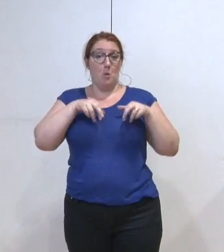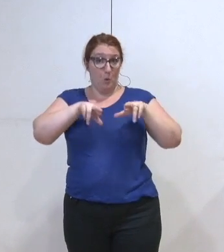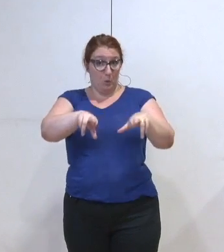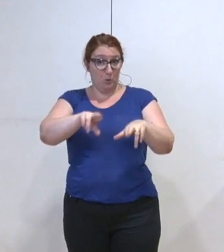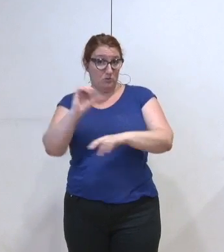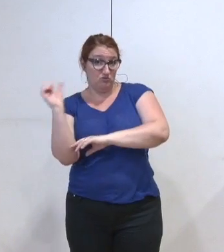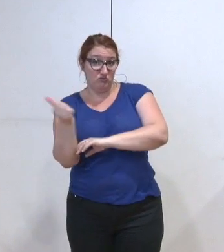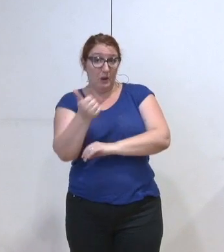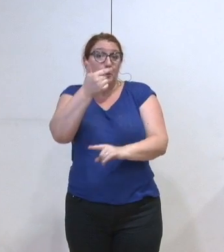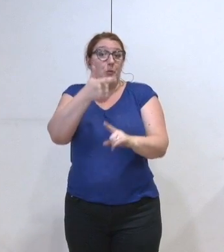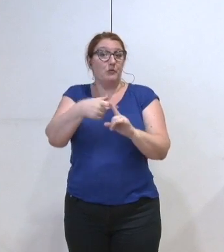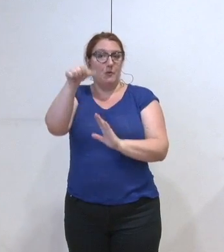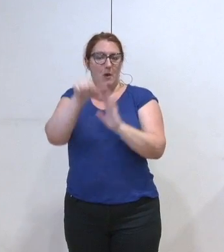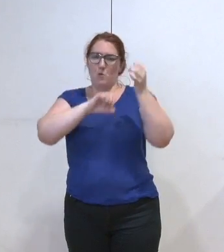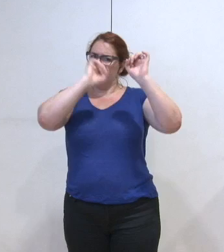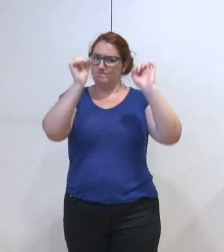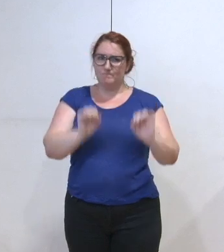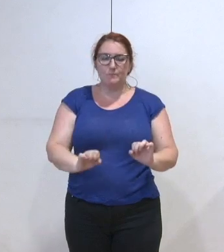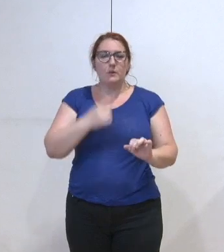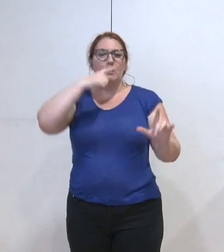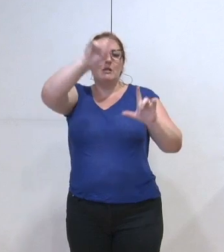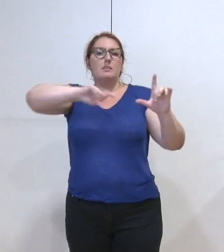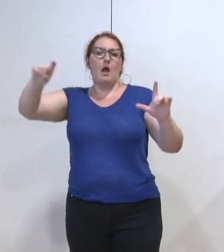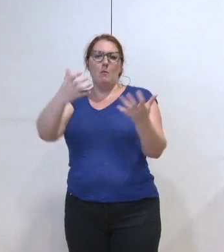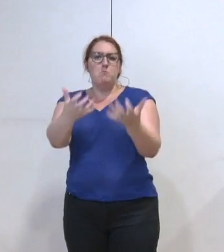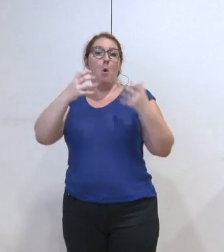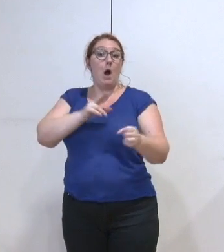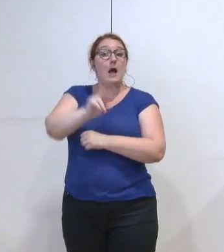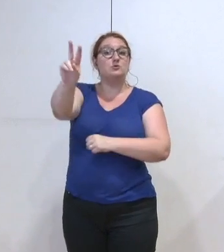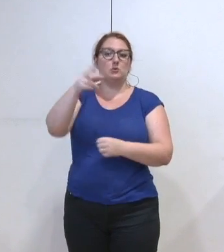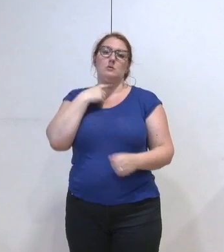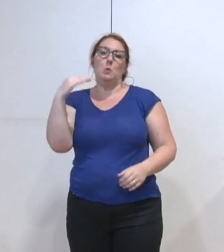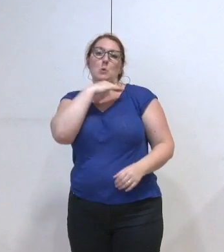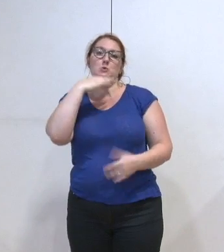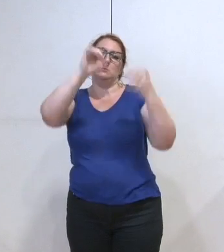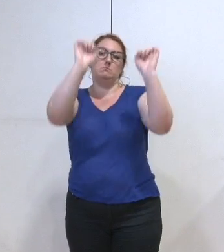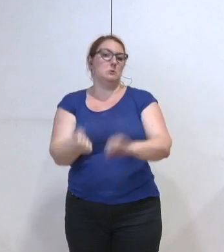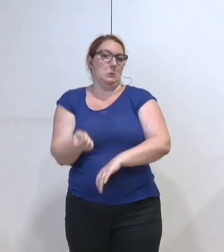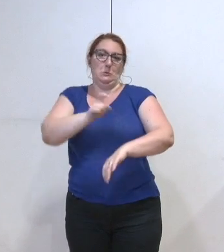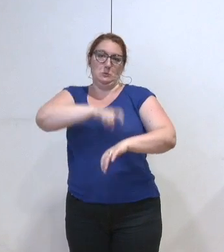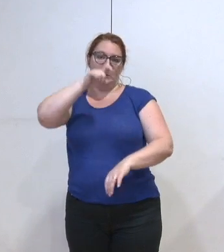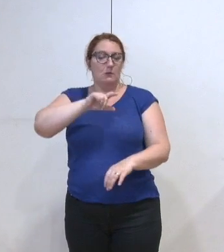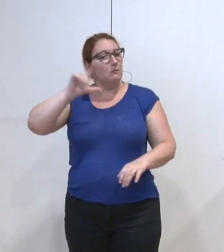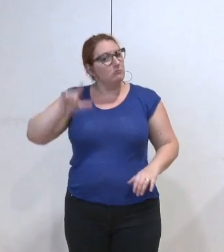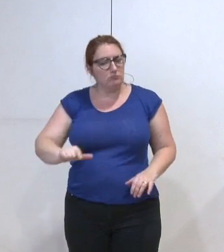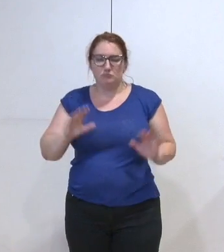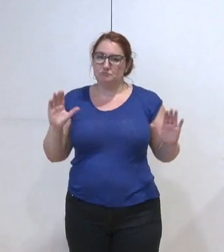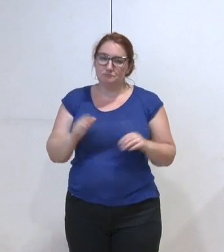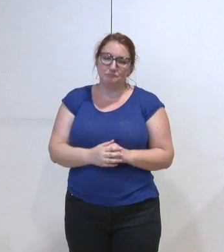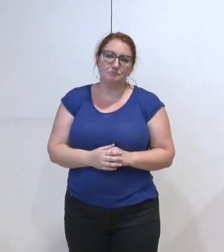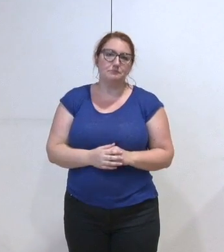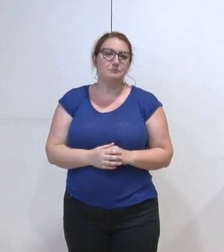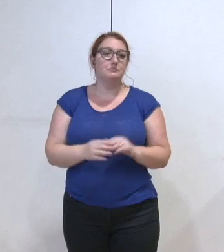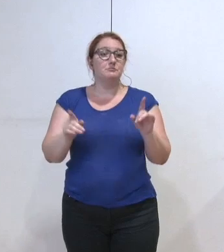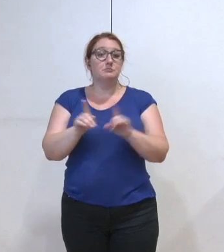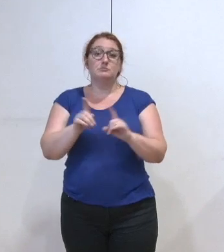a une procédure d'urgence en place place pour les tags insultants et il y a également les demandes sur le fil de la ville